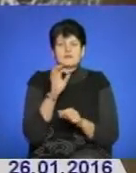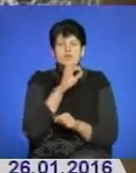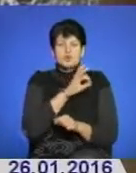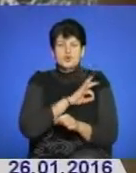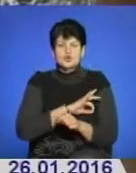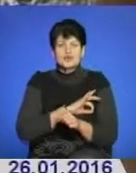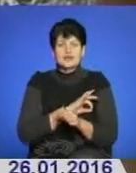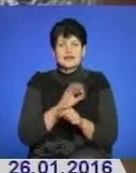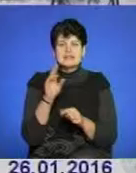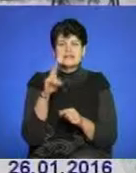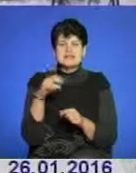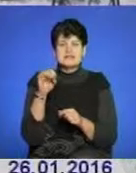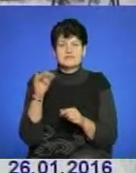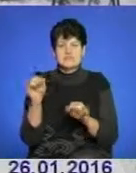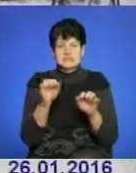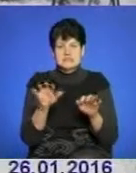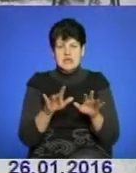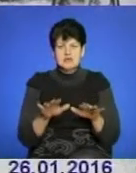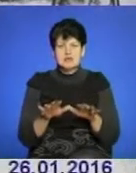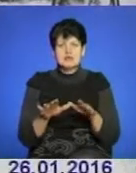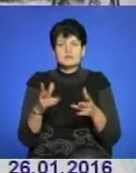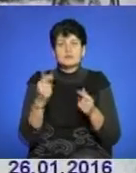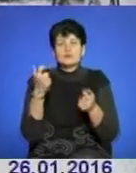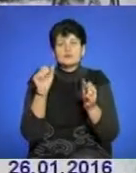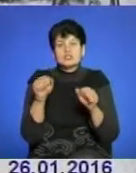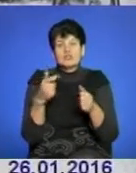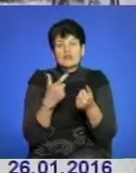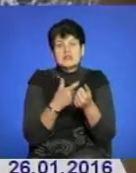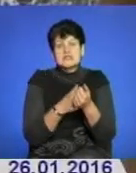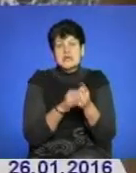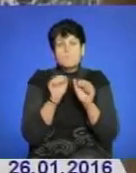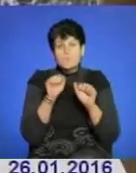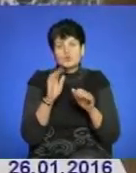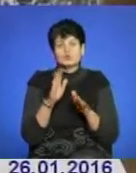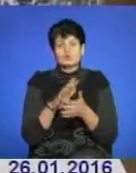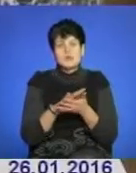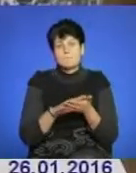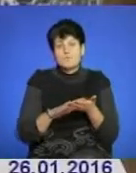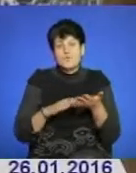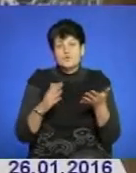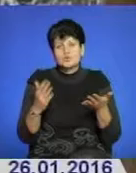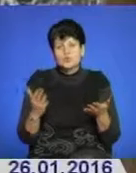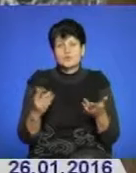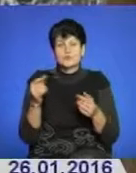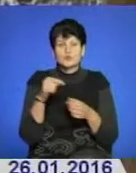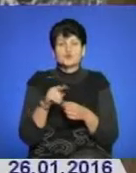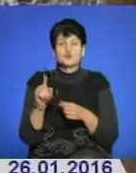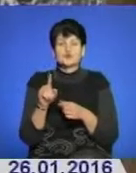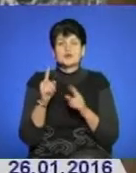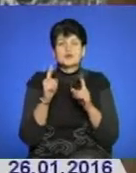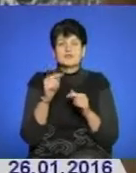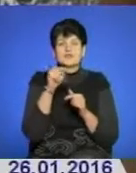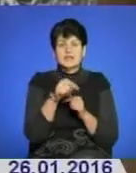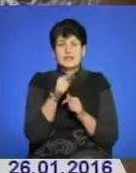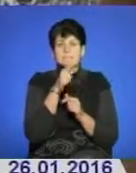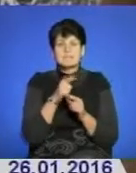якісь дезінфекційні засоби. Можливо, ще і вакцинація. Тобто вакцинація може бути продовжена, тому що навіть в такий